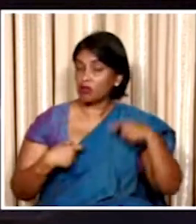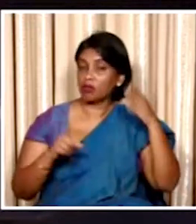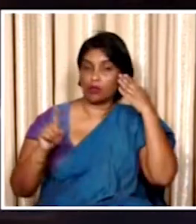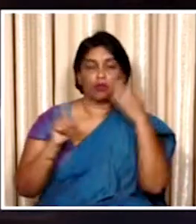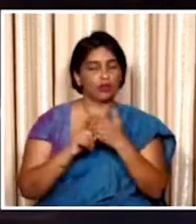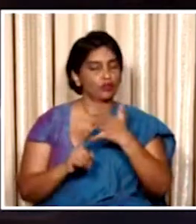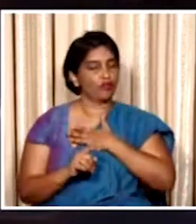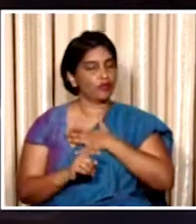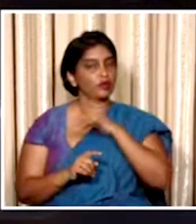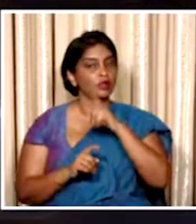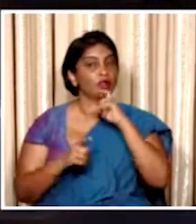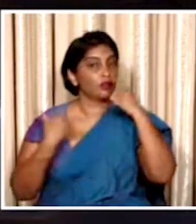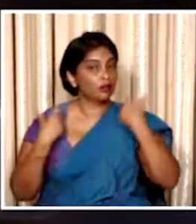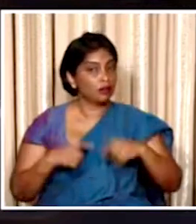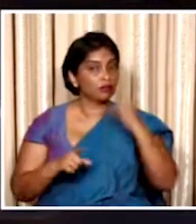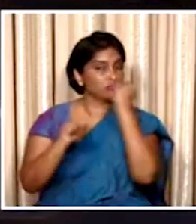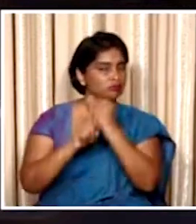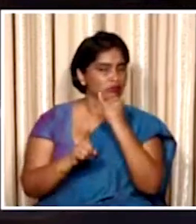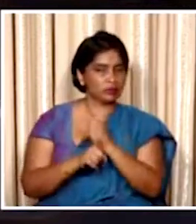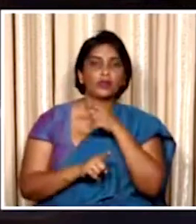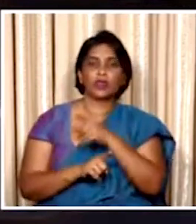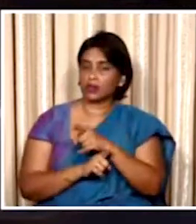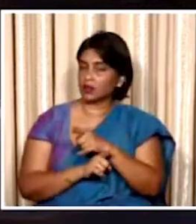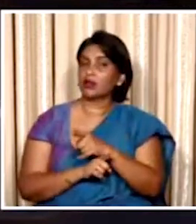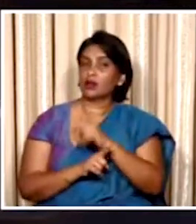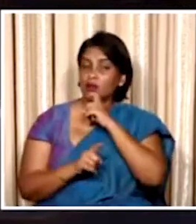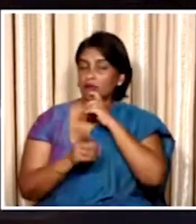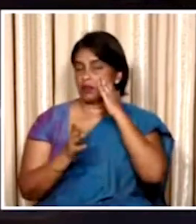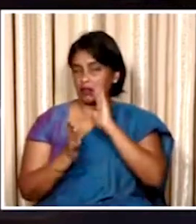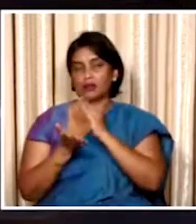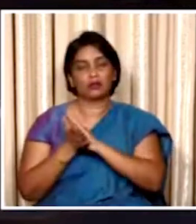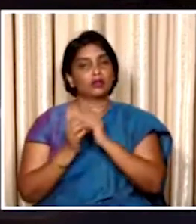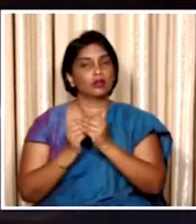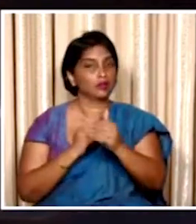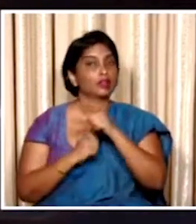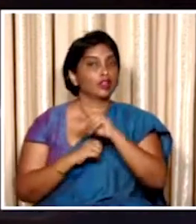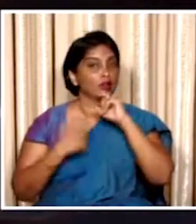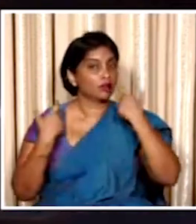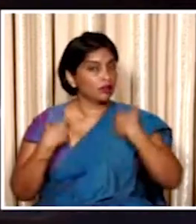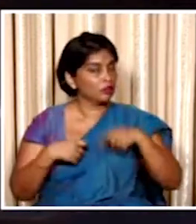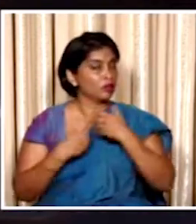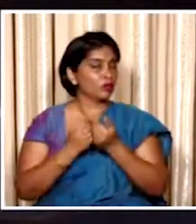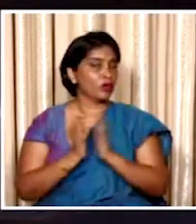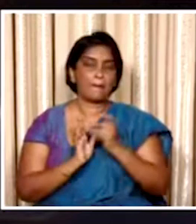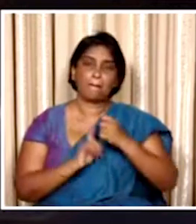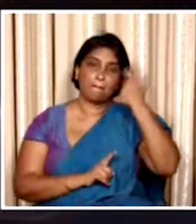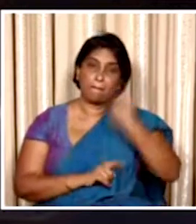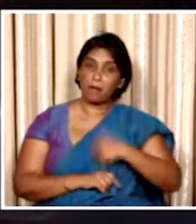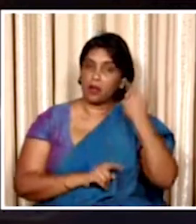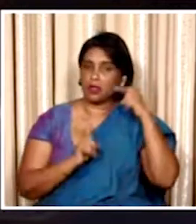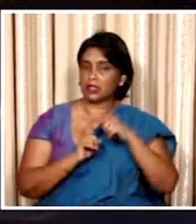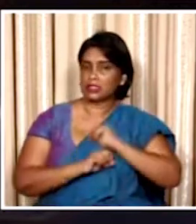වෙනුවෙන් තමයි හඬ නැගුවේ. ඒ නීතිච්චවරුන්ට දොස් නගලා ඒ අධිකරණ ස්වාධීනත්වය වෙනුවෙන් කෑ ගහපු නීතිච්චවරු තමන්ගේ පුද්ගලික දෙයක් වෙනුවෙන්